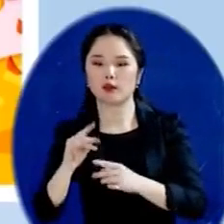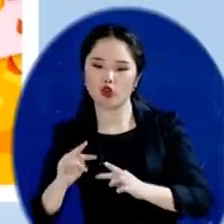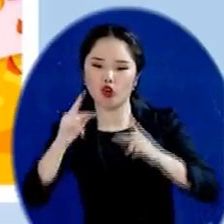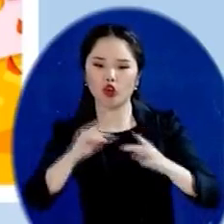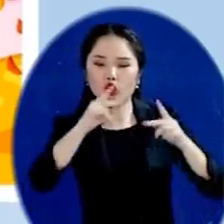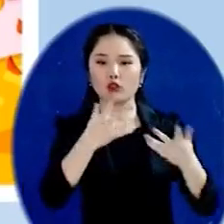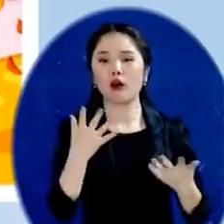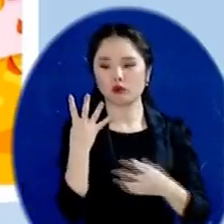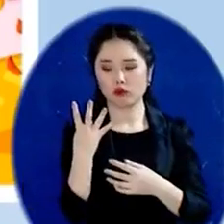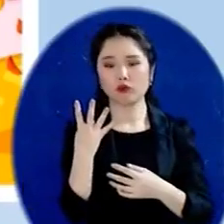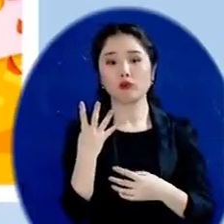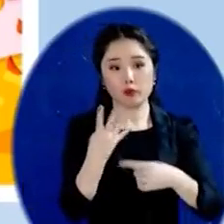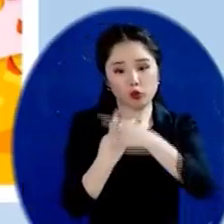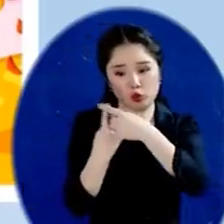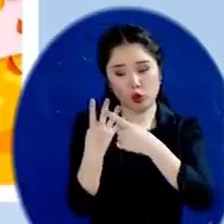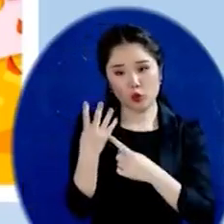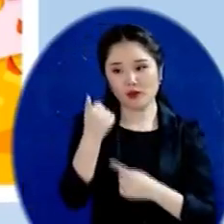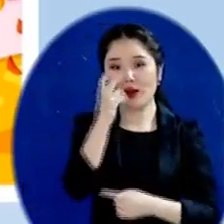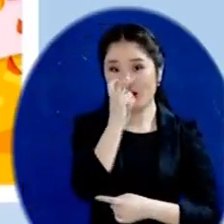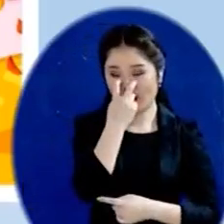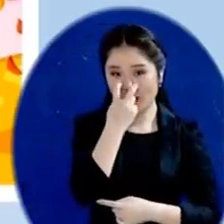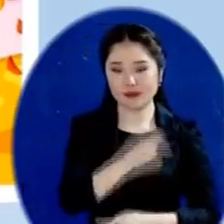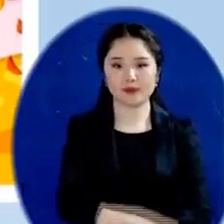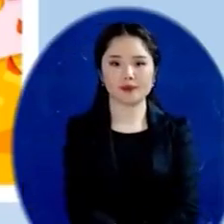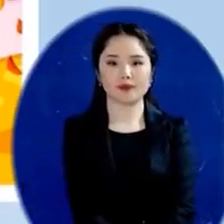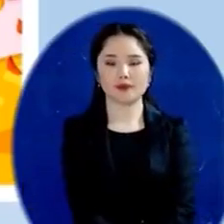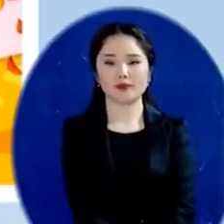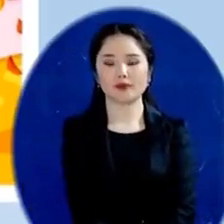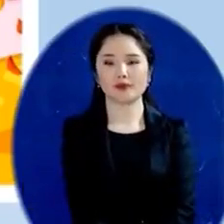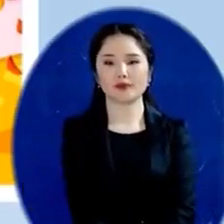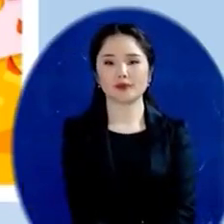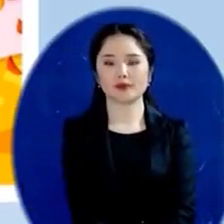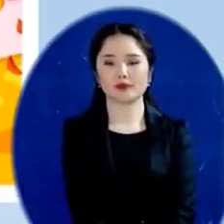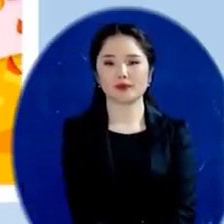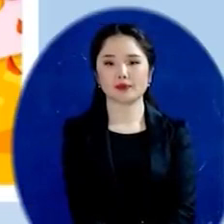ямар өөрчлөлт гарсан байна вэ? Бүгдээрээ ажиглаарай.